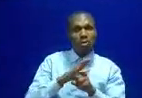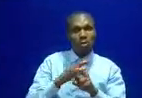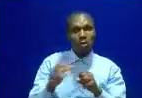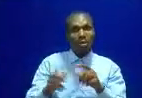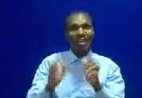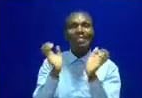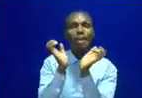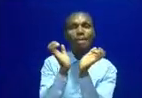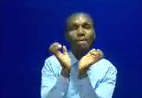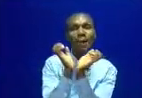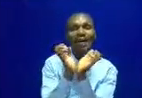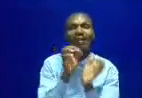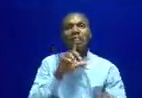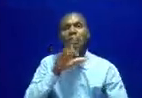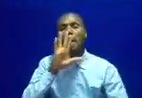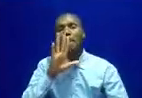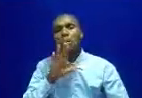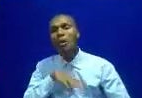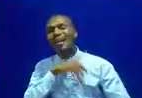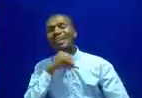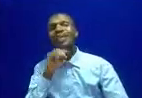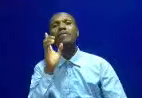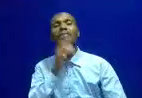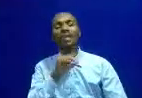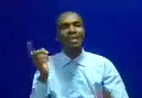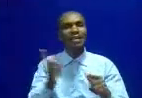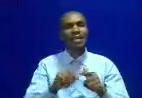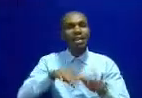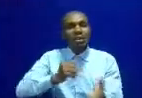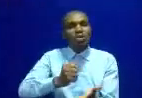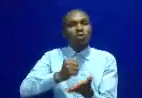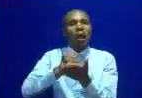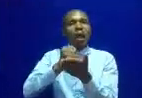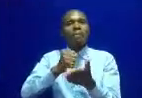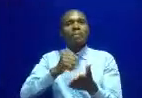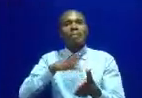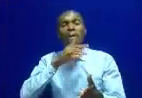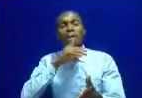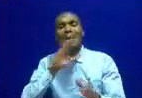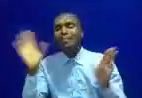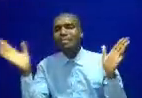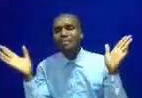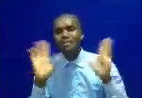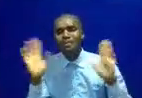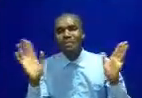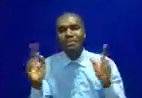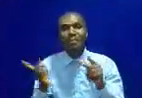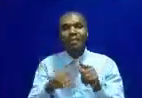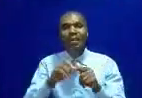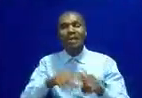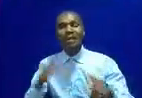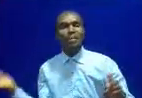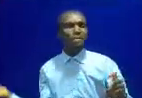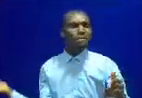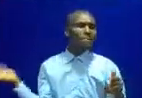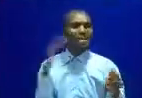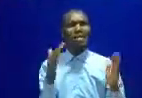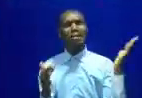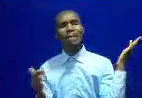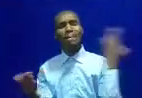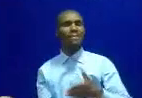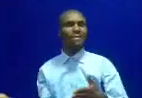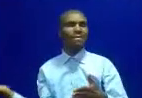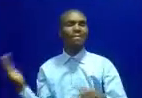mubwata erinde bamuita igitambo kero gyo komukonya ngitiki kobeka amatunda asabaga goito goikira ogukwo